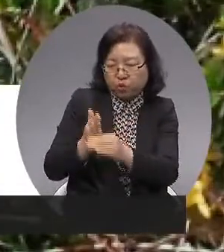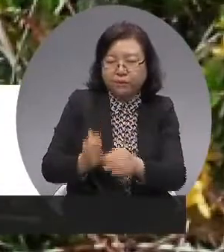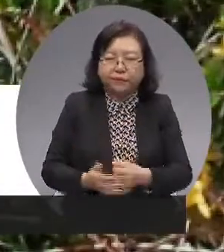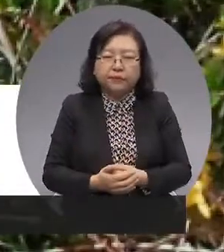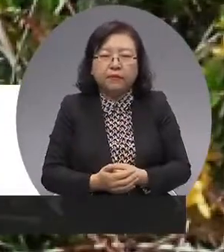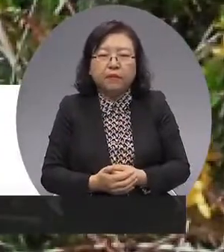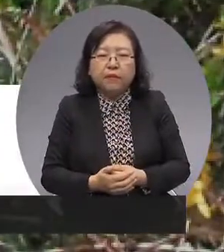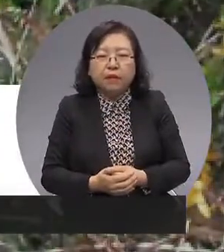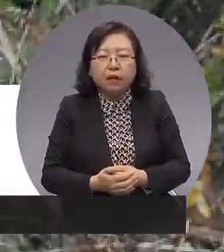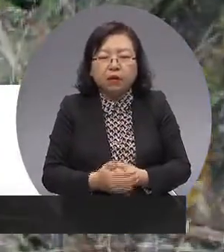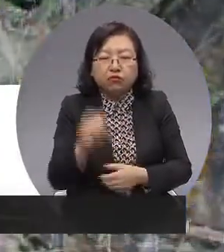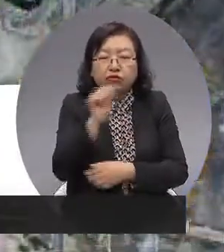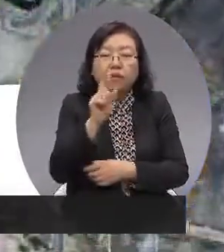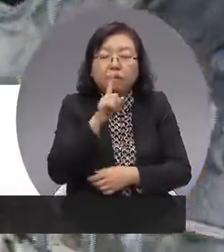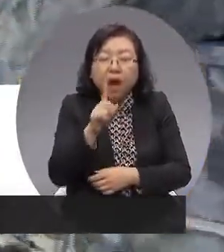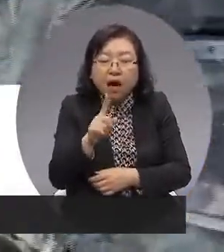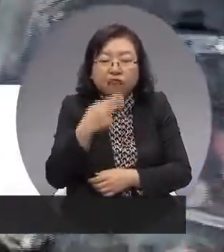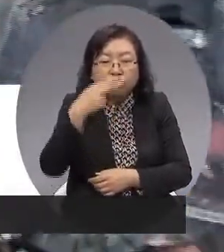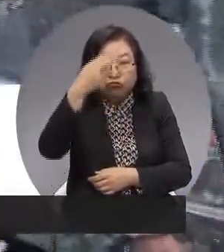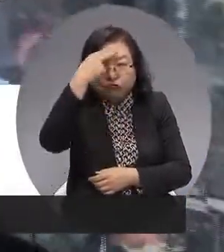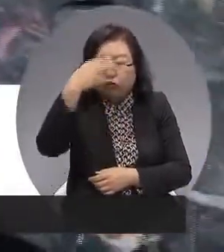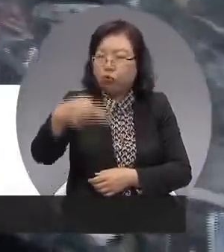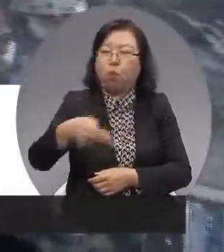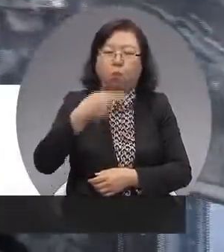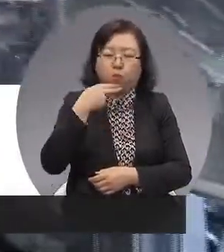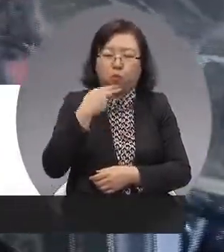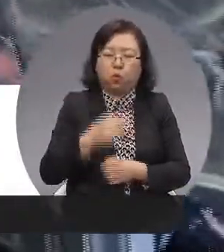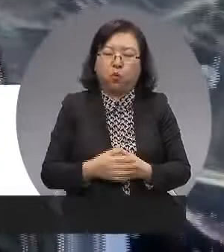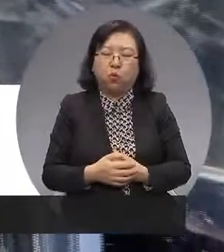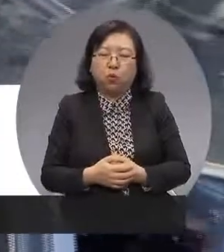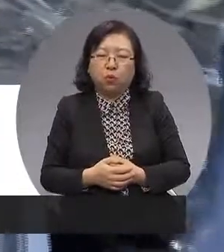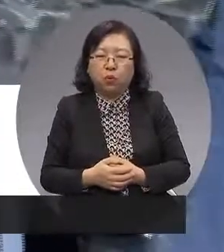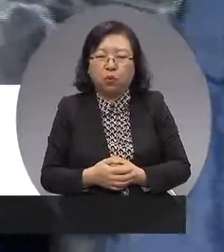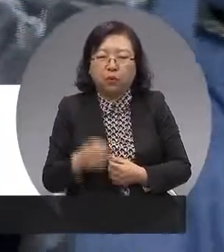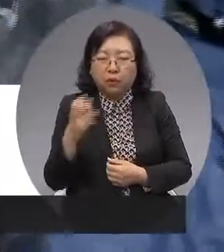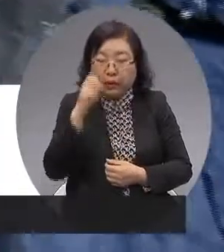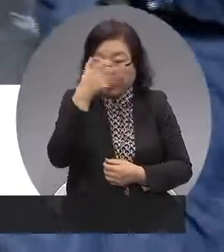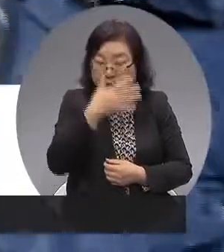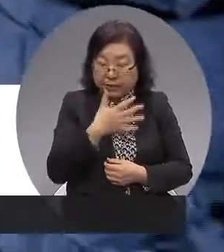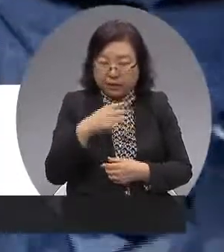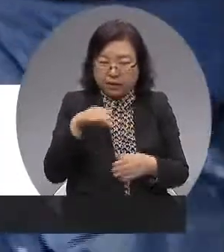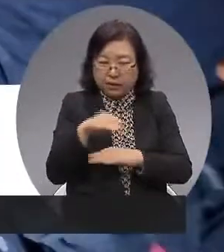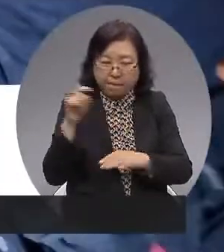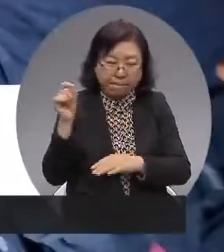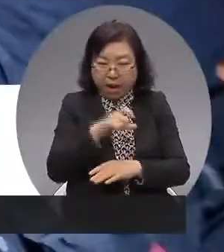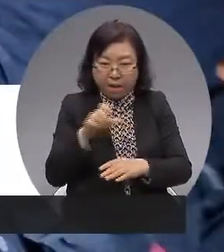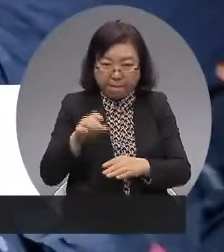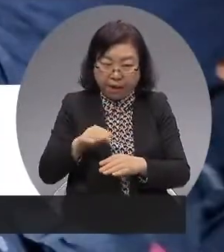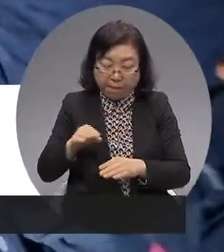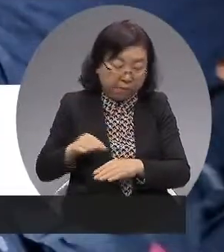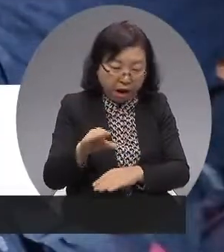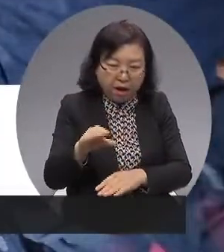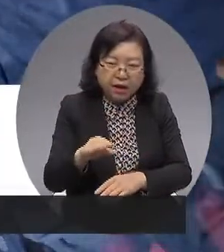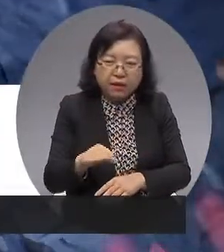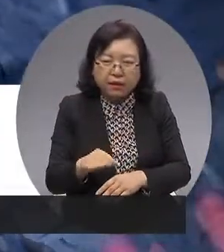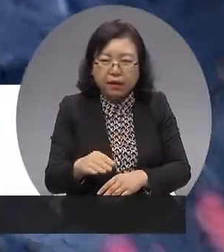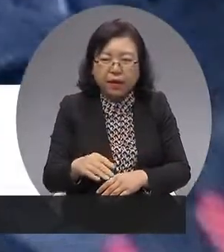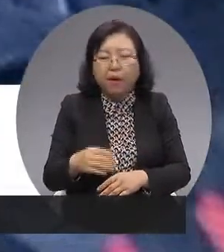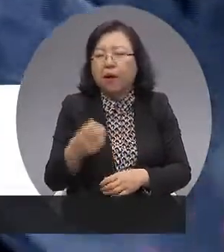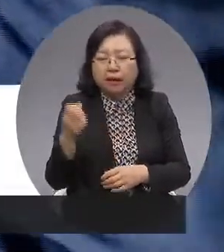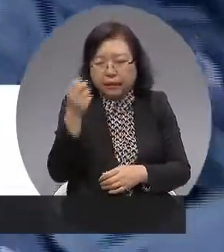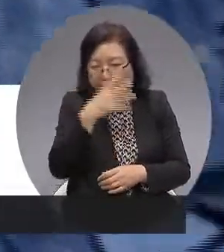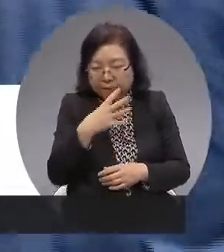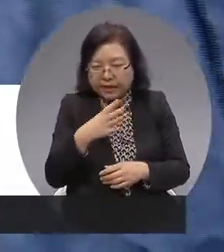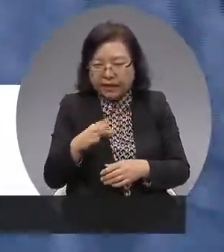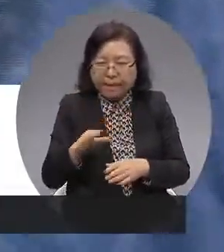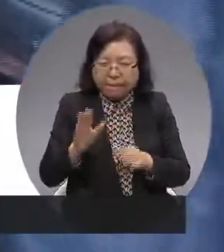있습니다. 운전자는 술을 마시지 않은 것으로 확인됐고 갑자기 차가 빠르게 움직였다며 급발진을 주장한